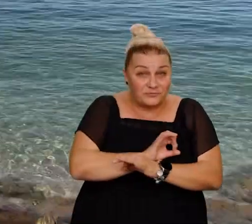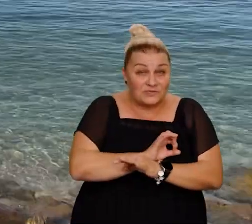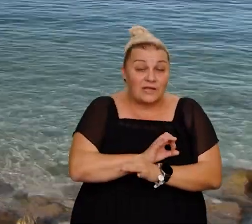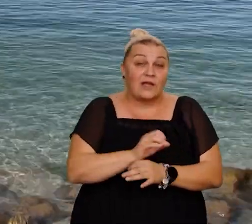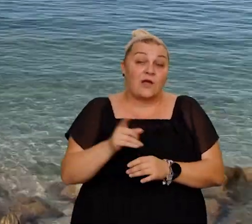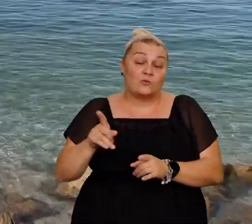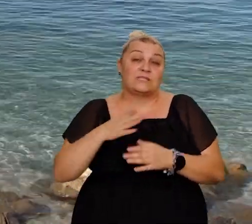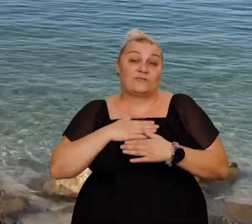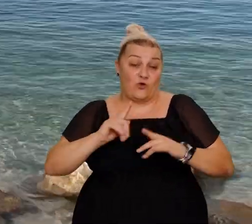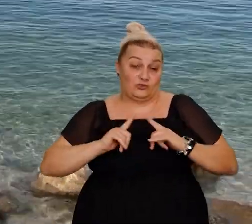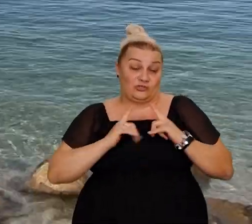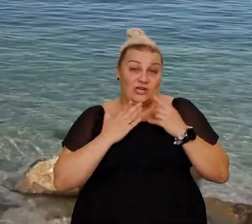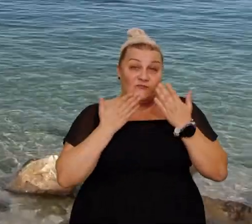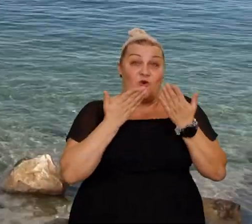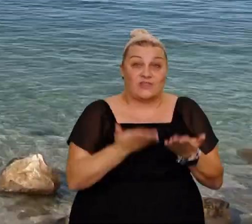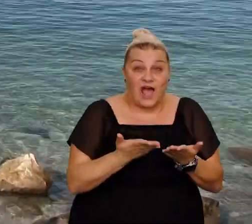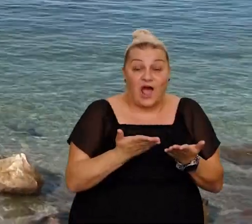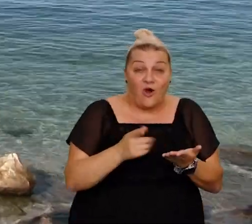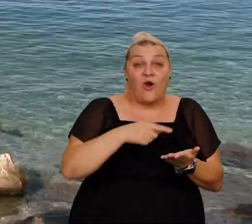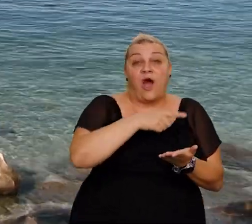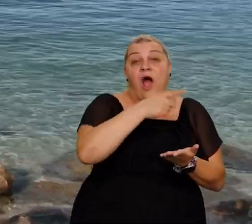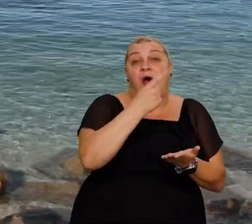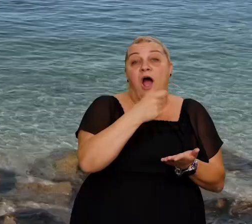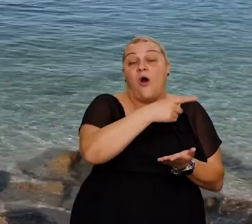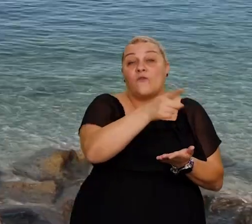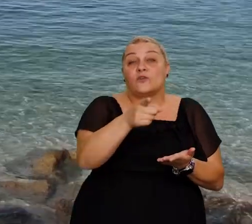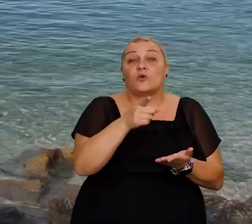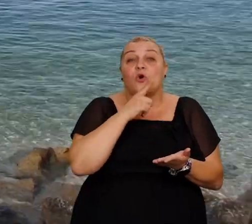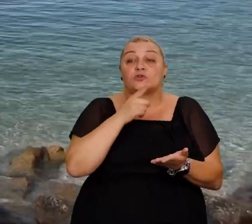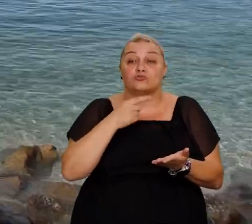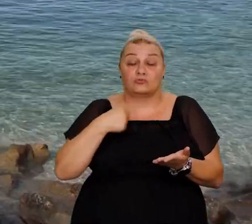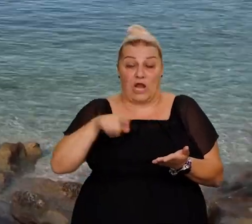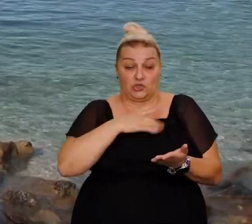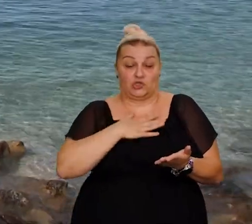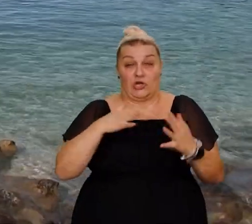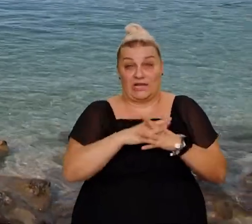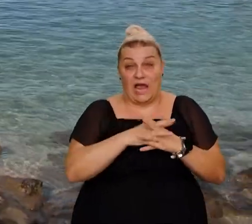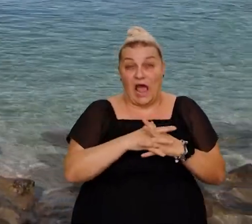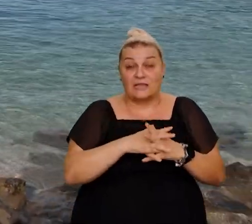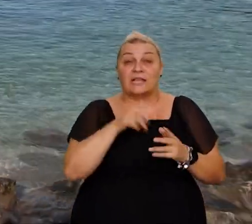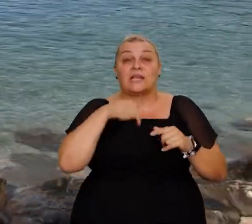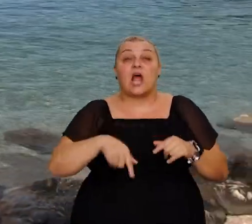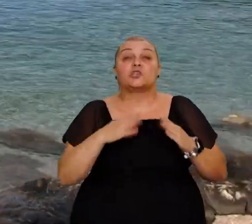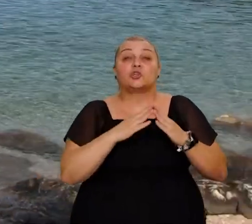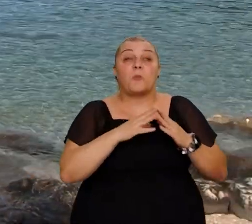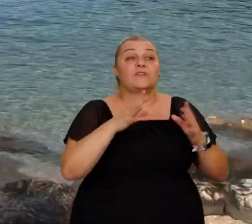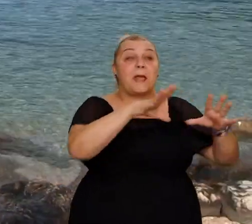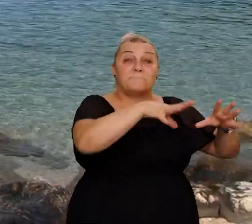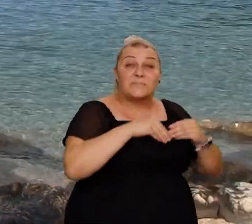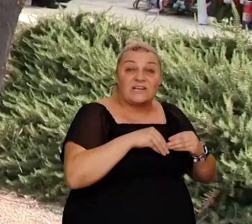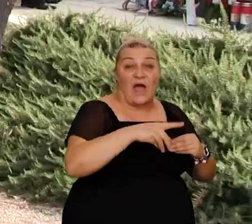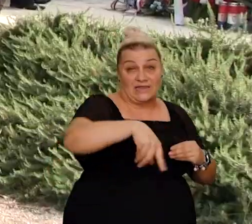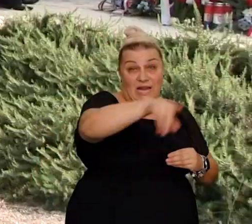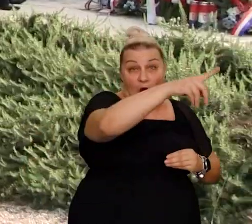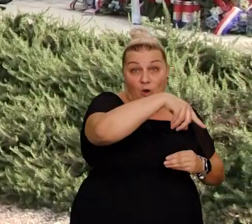svoj život i položio ga je od ruke onih koji su tada, koje je ovaj grad prigrlio, koje je ova domovina